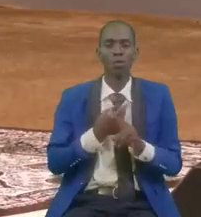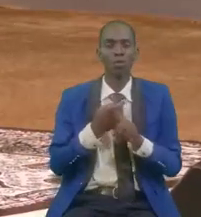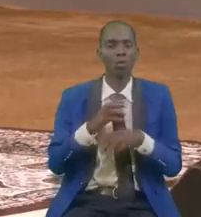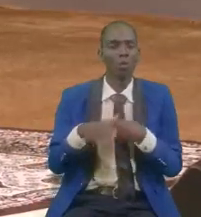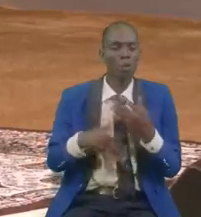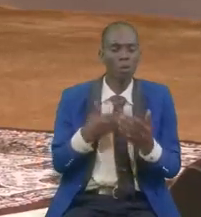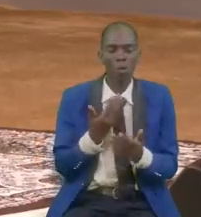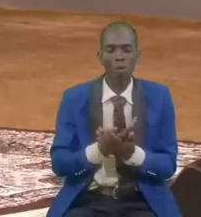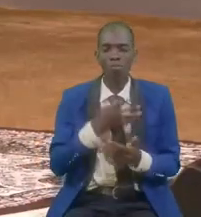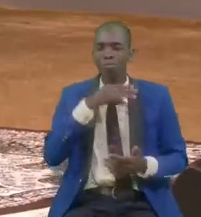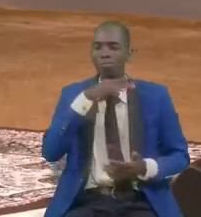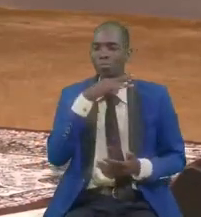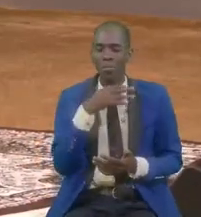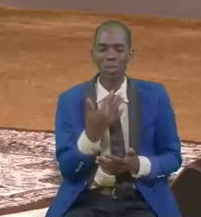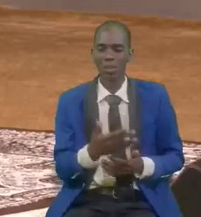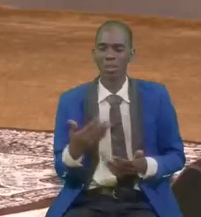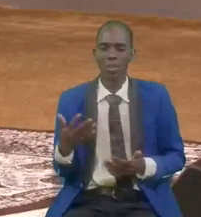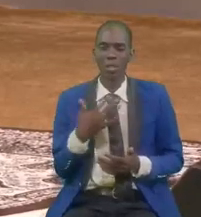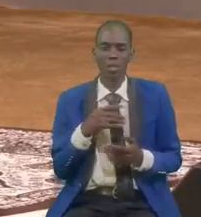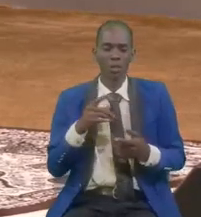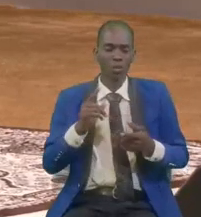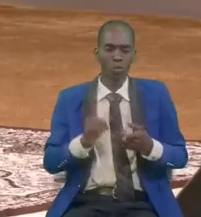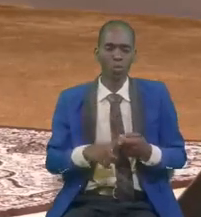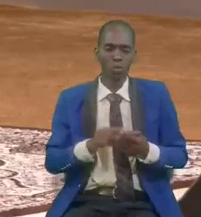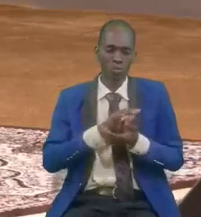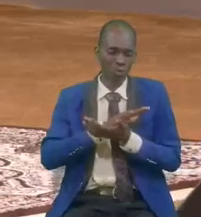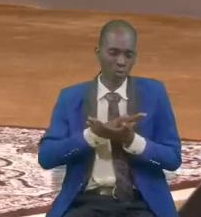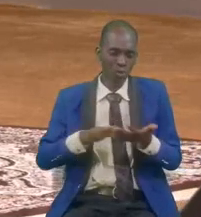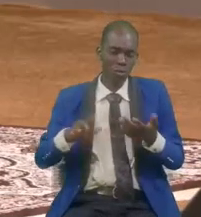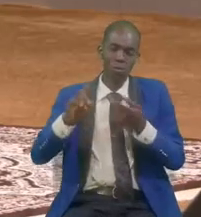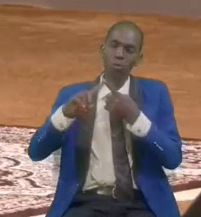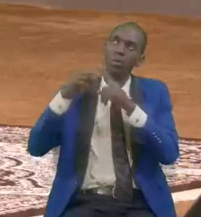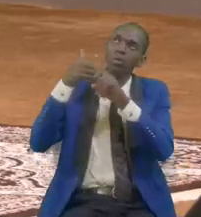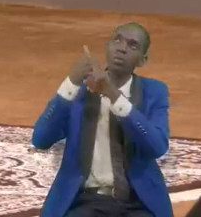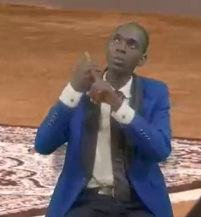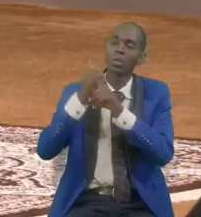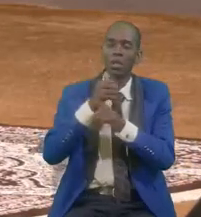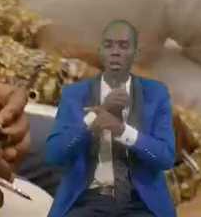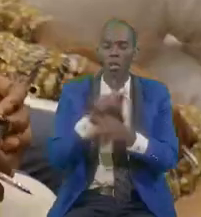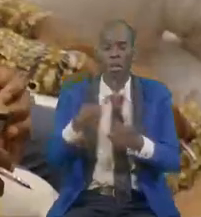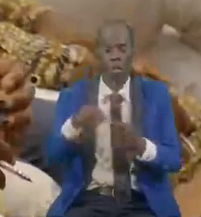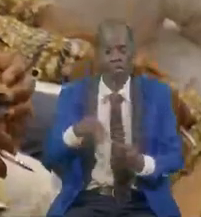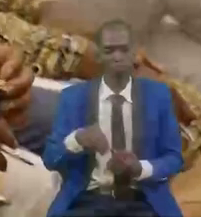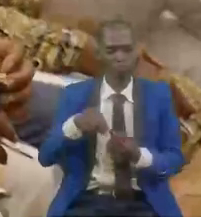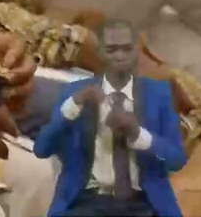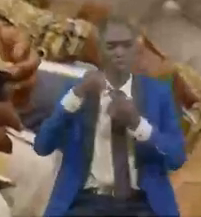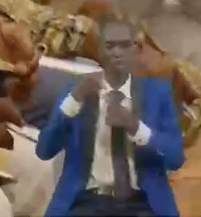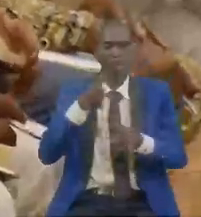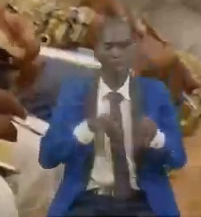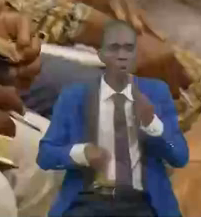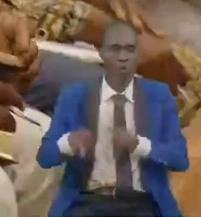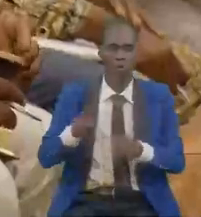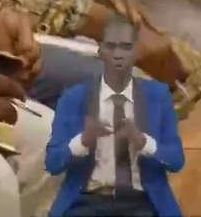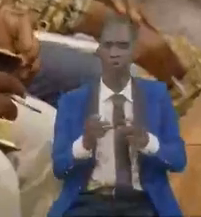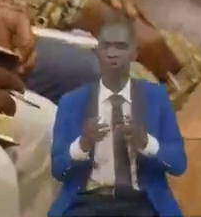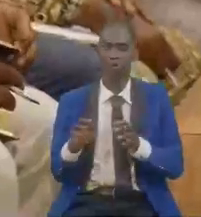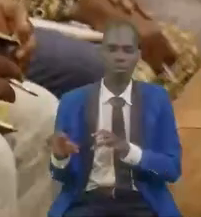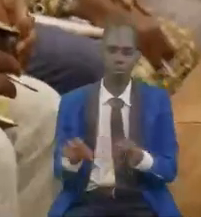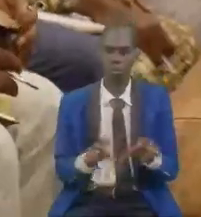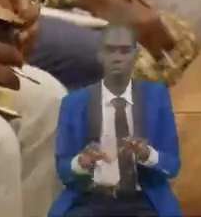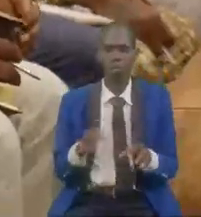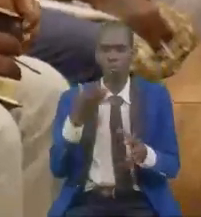afin de nous racheter de toute iniquité et de se faire un peuple qui lui appartienne, purifié par lui